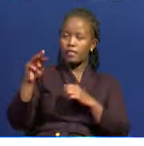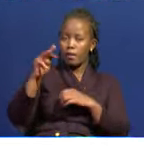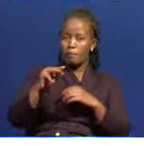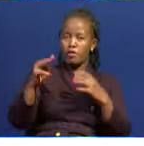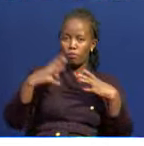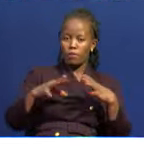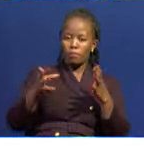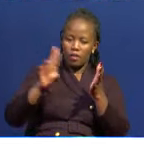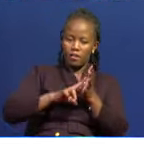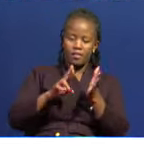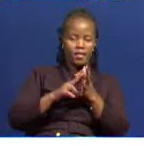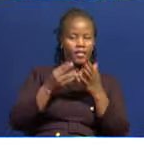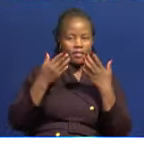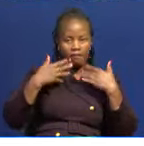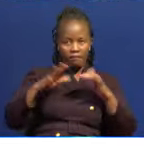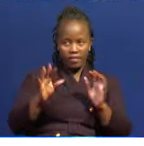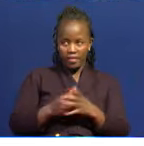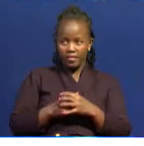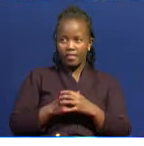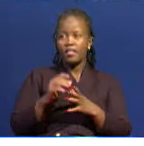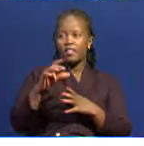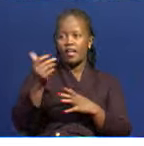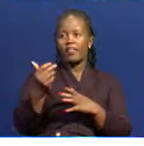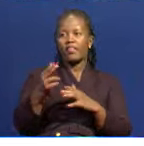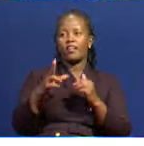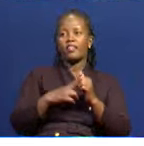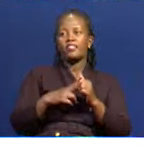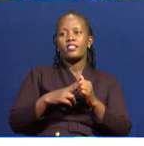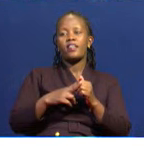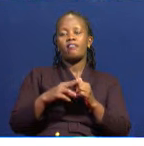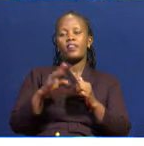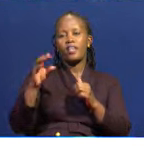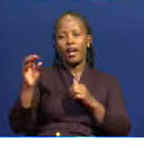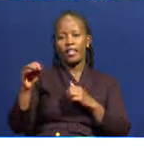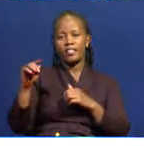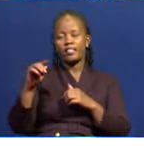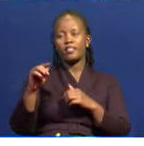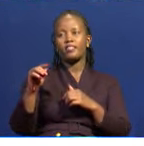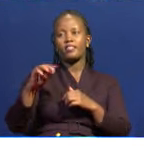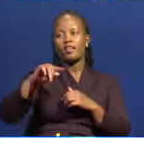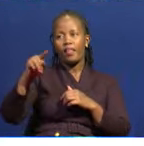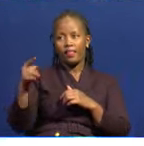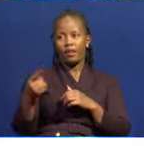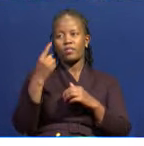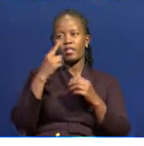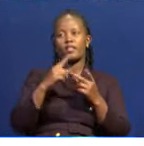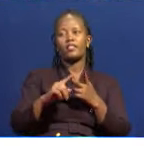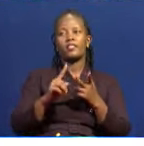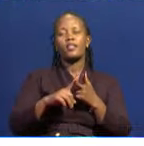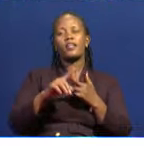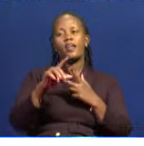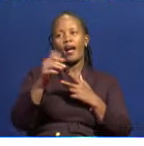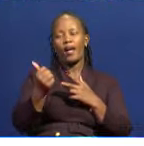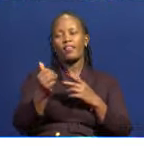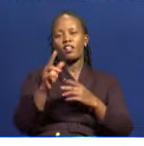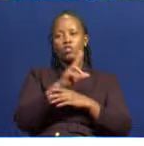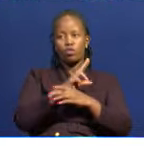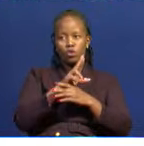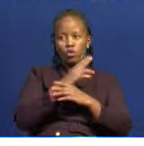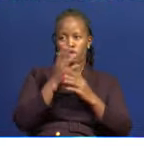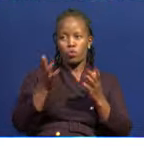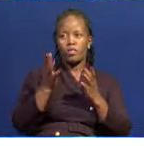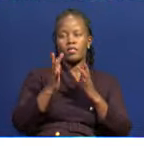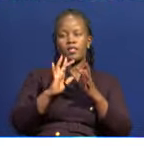mpango huo. Watu zaidi ya 700,000 wamejisajili kupitia ujumbe mfupi, wengine 400,000 wakijisajili kwa kutumia tovuti ya bima